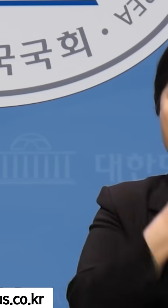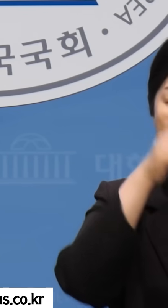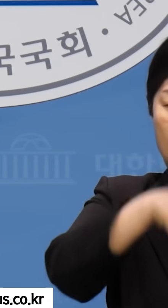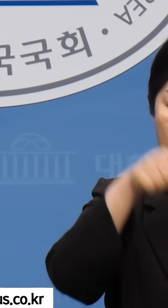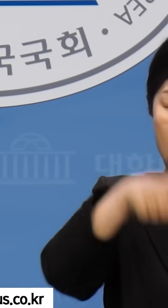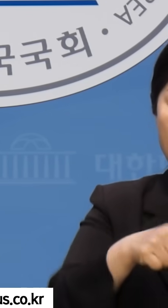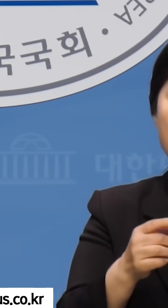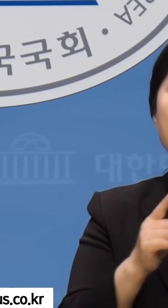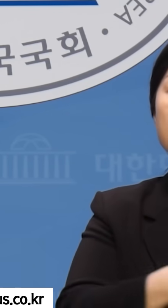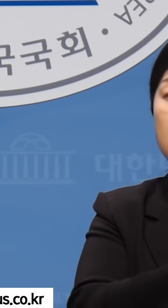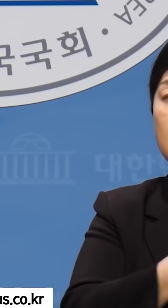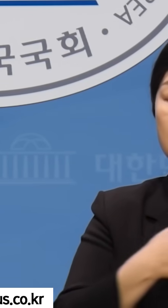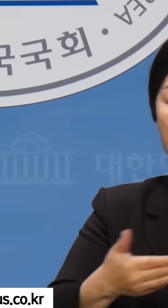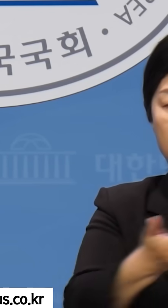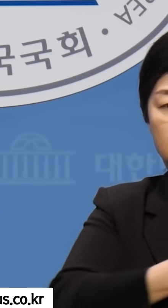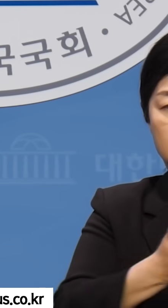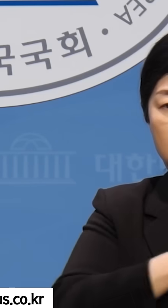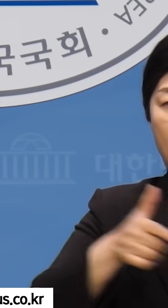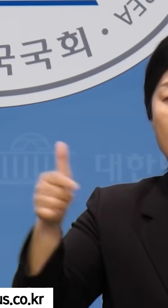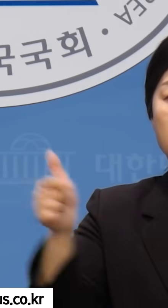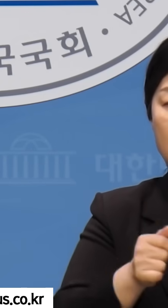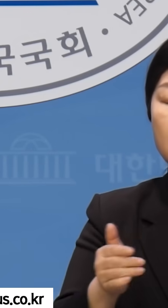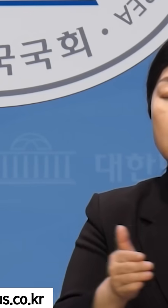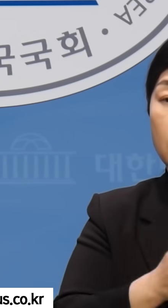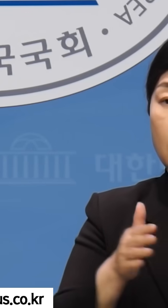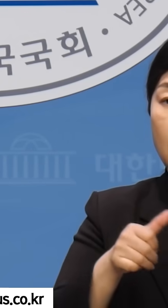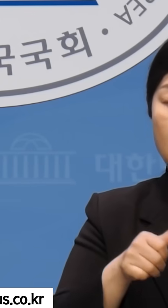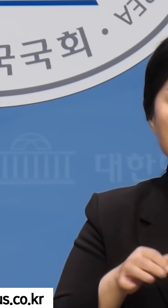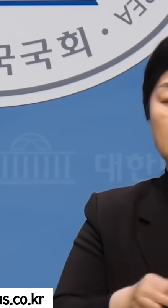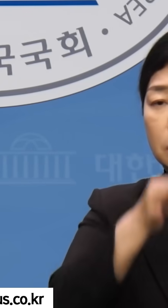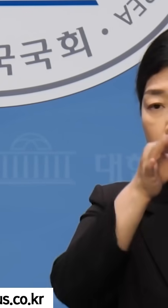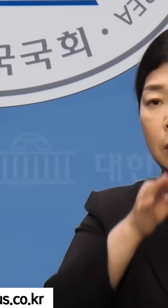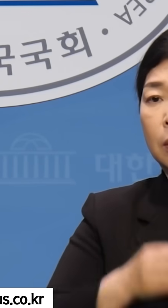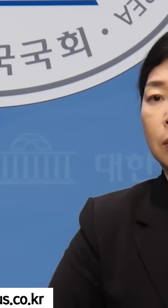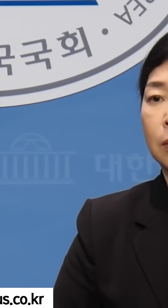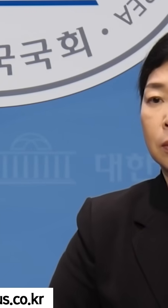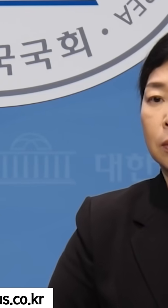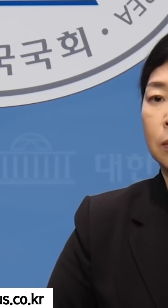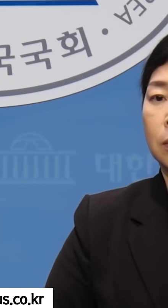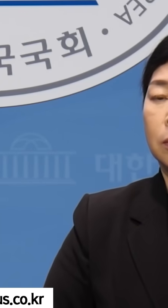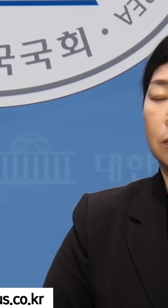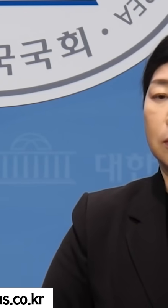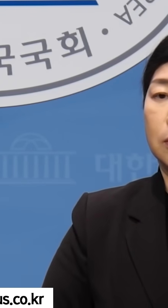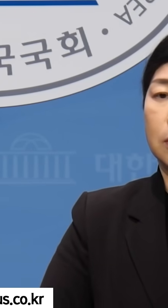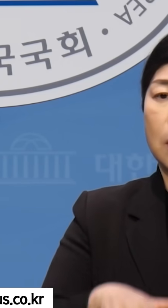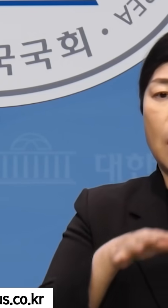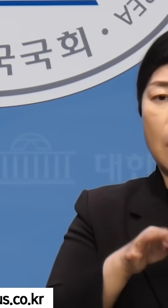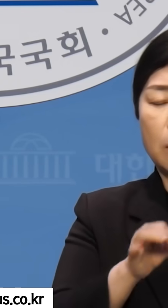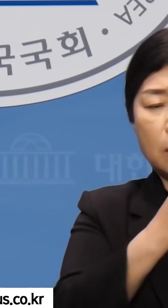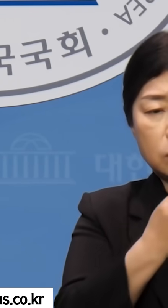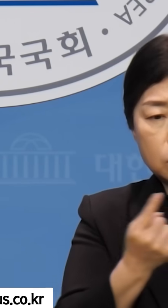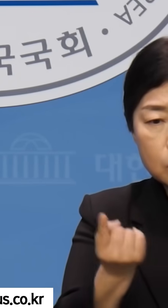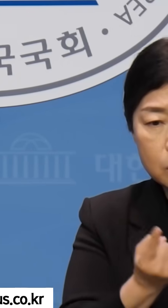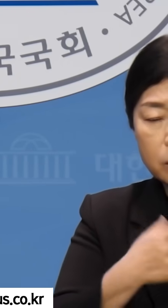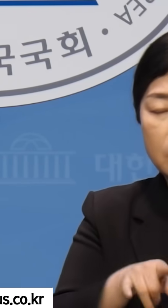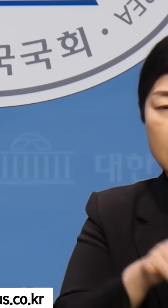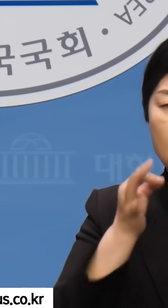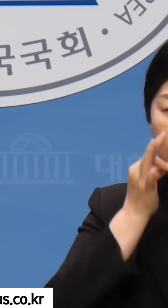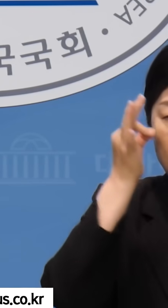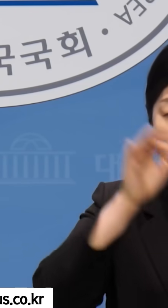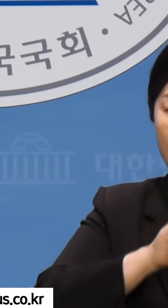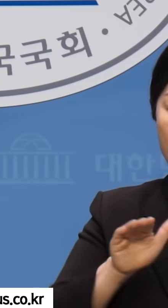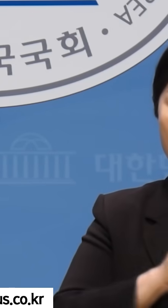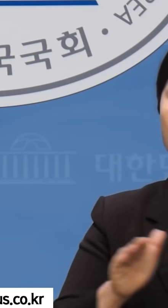인한 생산량 급감입니다. 정부는 현재 특단의 대책을 추가 시행하여 가격 안정을 위해 총력 대응